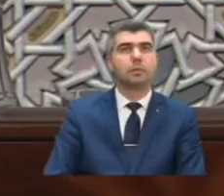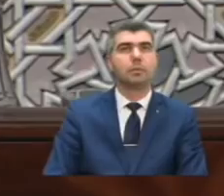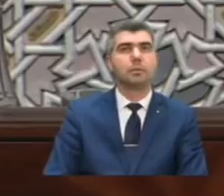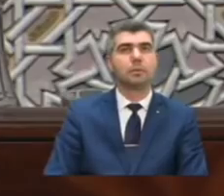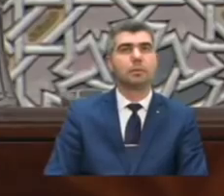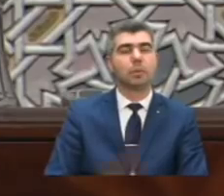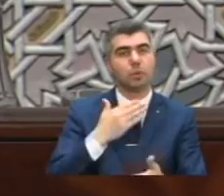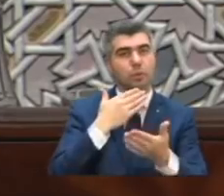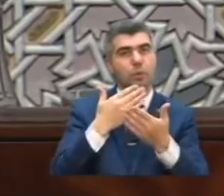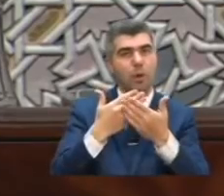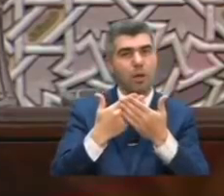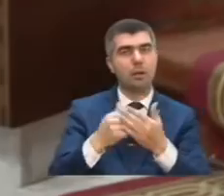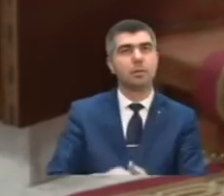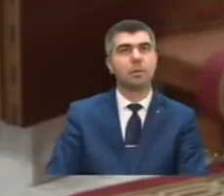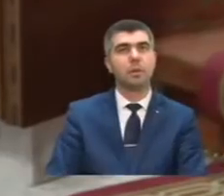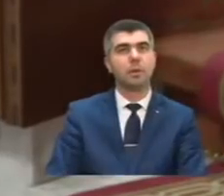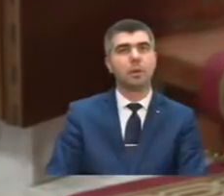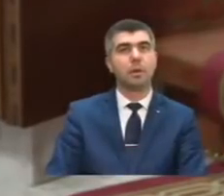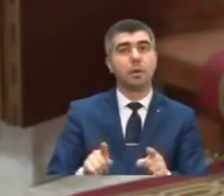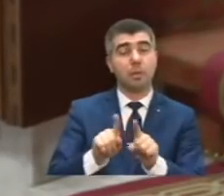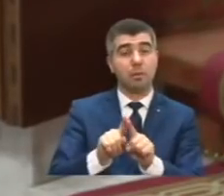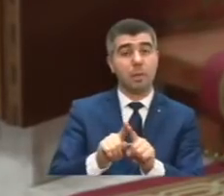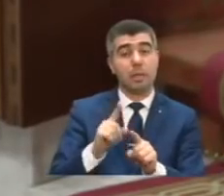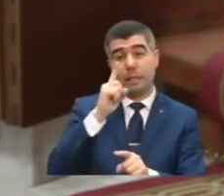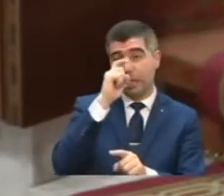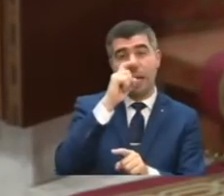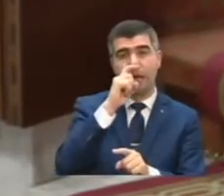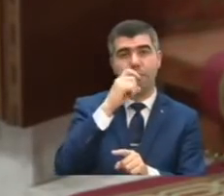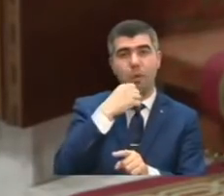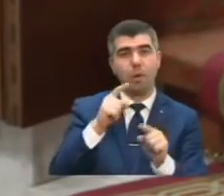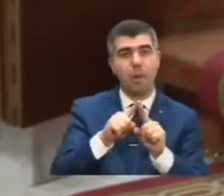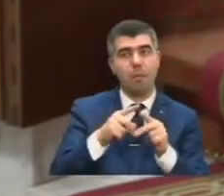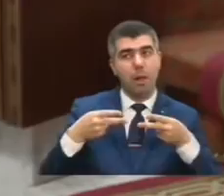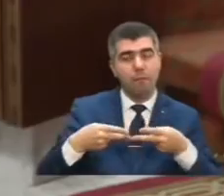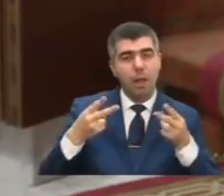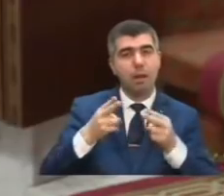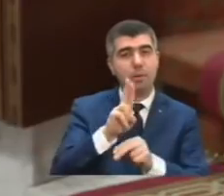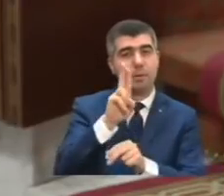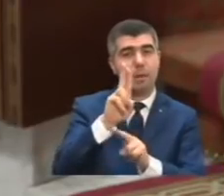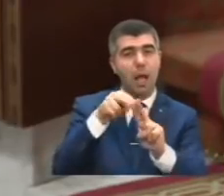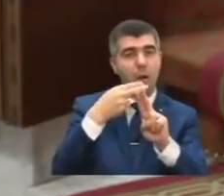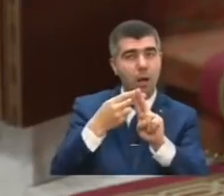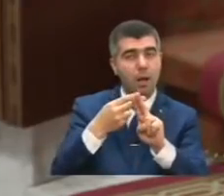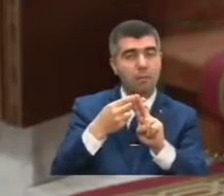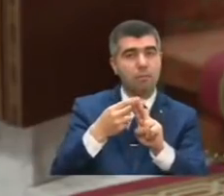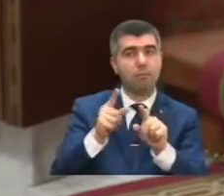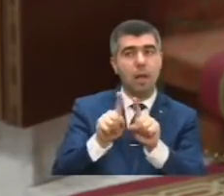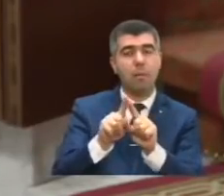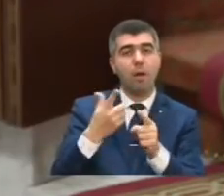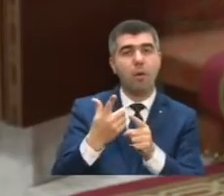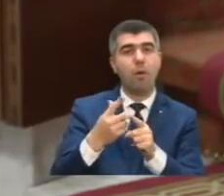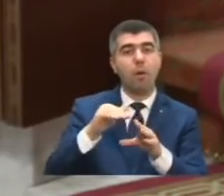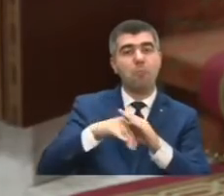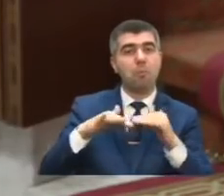السيد النائب صراحة أنا صعيب علي الآن نقيمه، لأنه كانت لجنة موضوعاتية ديال مجلس النواب اللي دارت